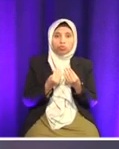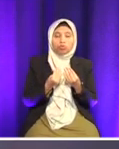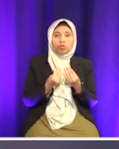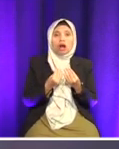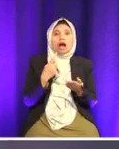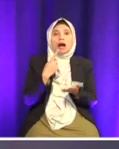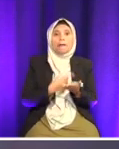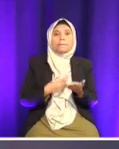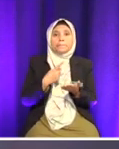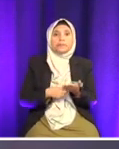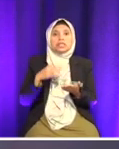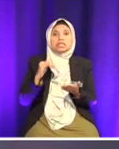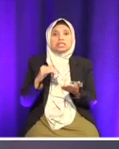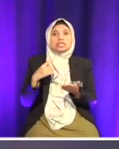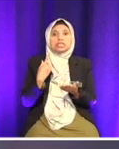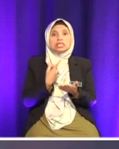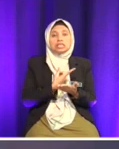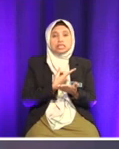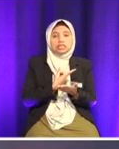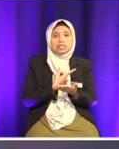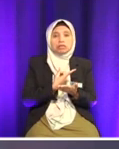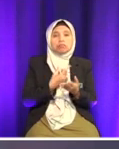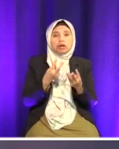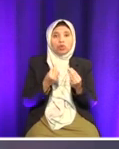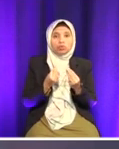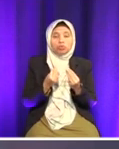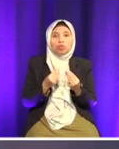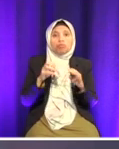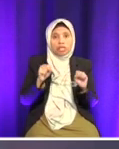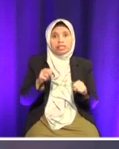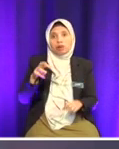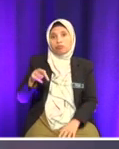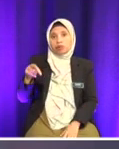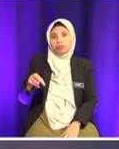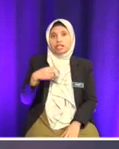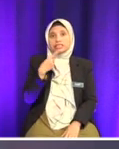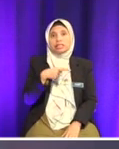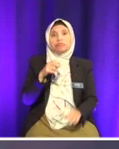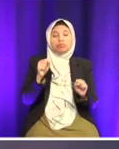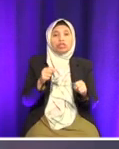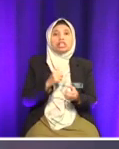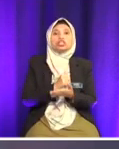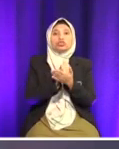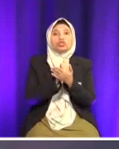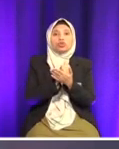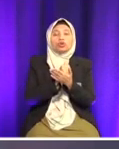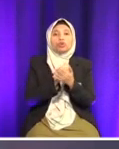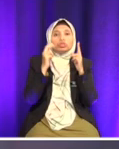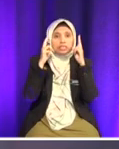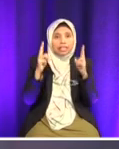kita yang ada dalam dalam siaran kita pada hari ini silakan jika ada belum dibaca Oke saya pernah bantu